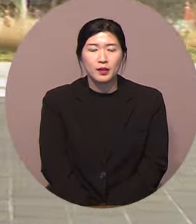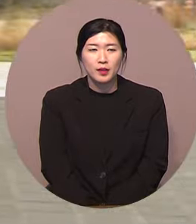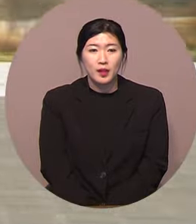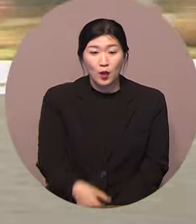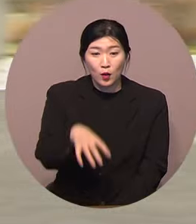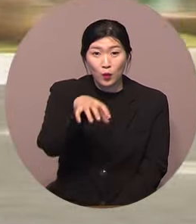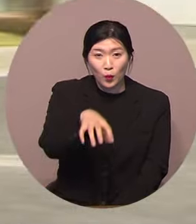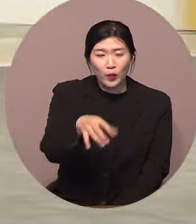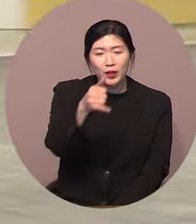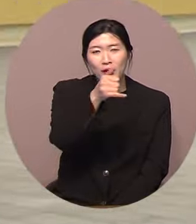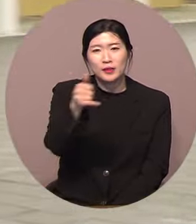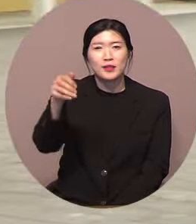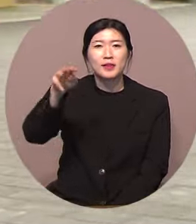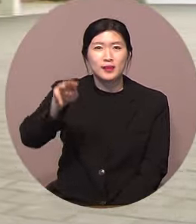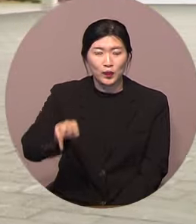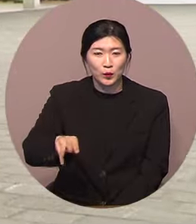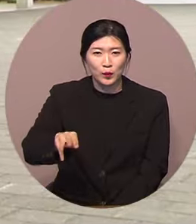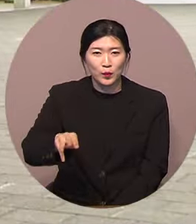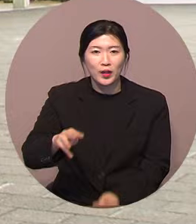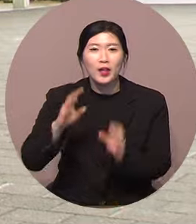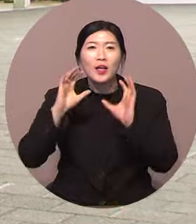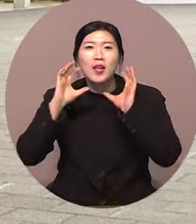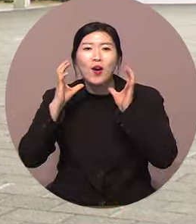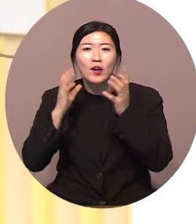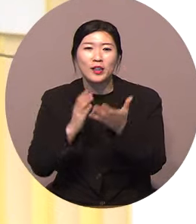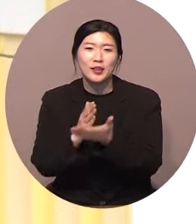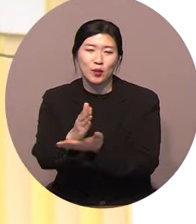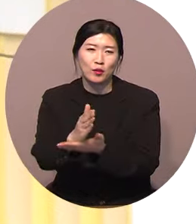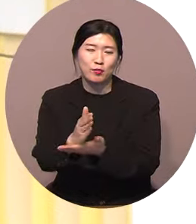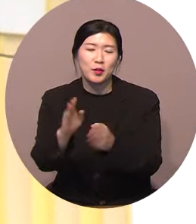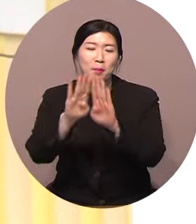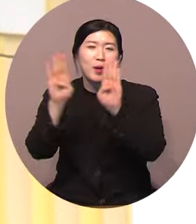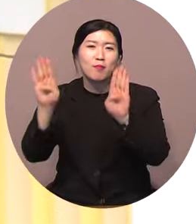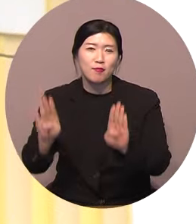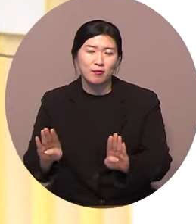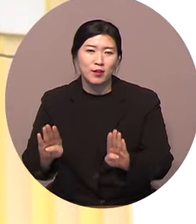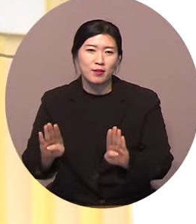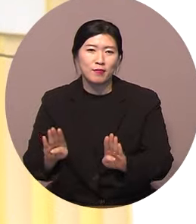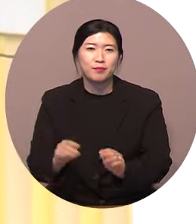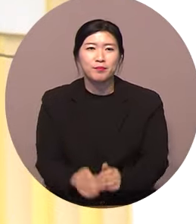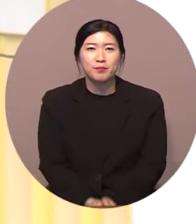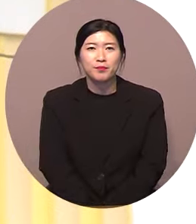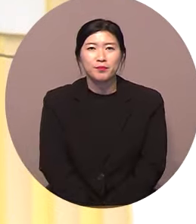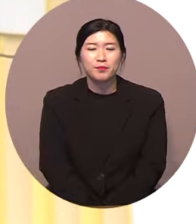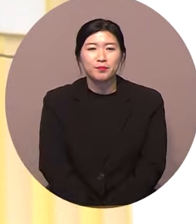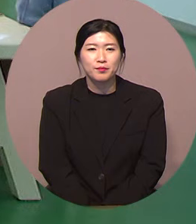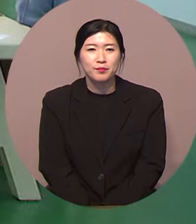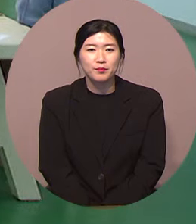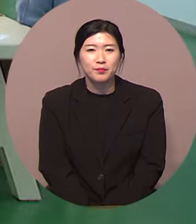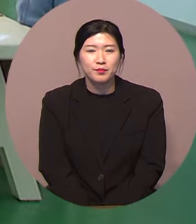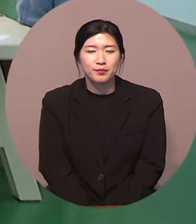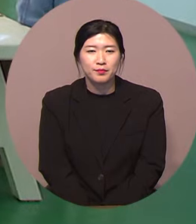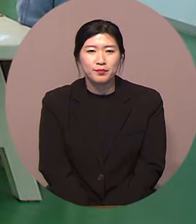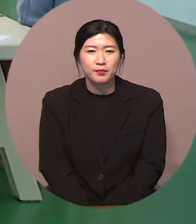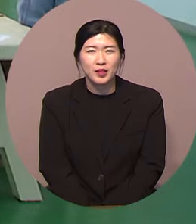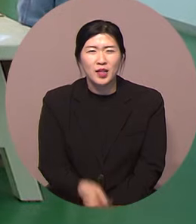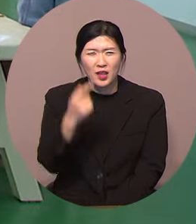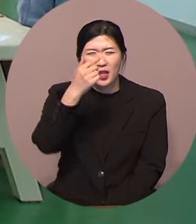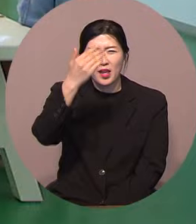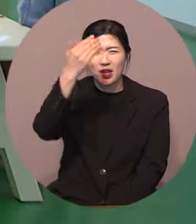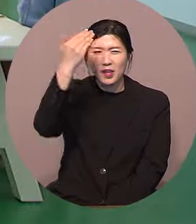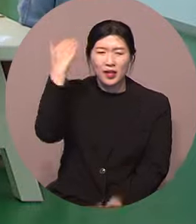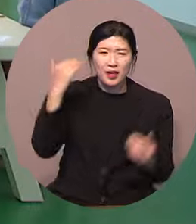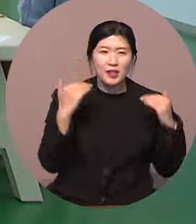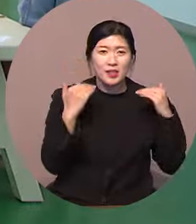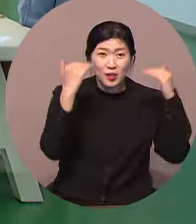세종시 세종동에 위치한 국립박물관 단지에 국립어린이박물관이 가장 처음 자리를 잡았습니다. 그동안